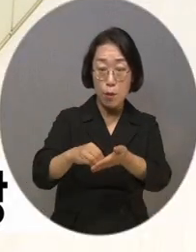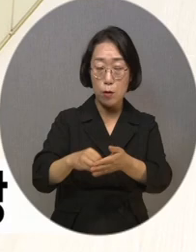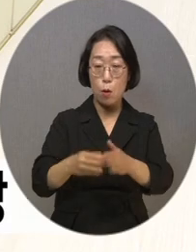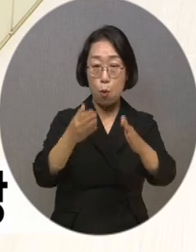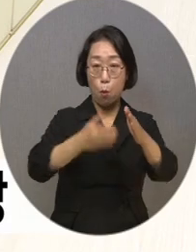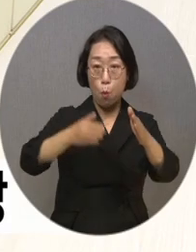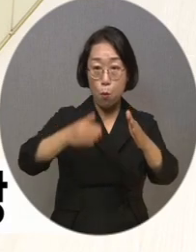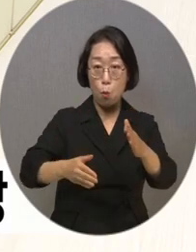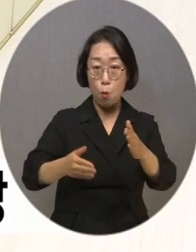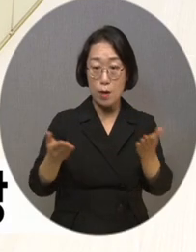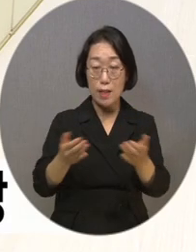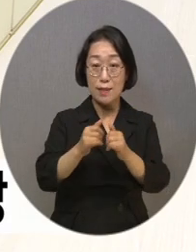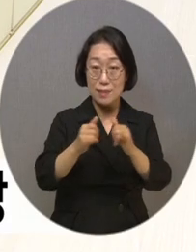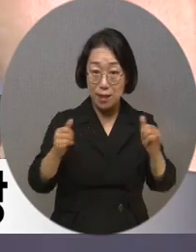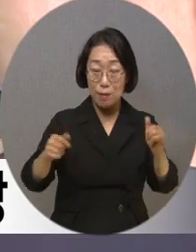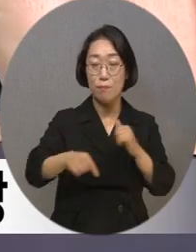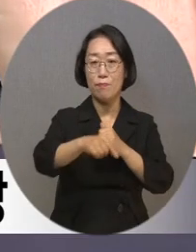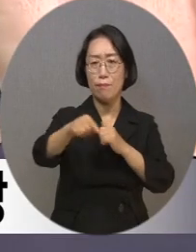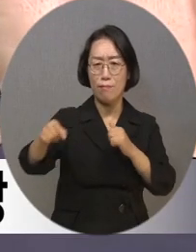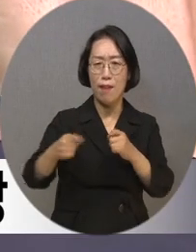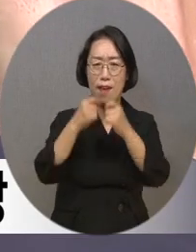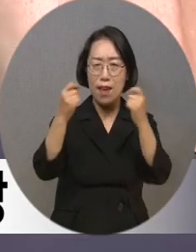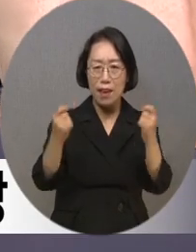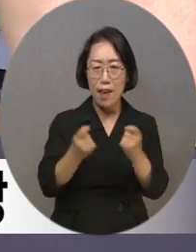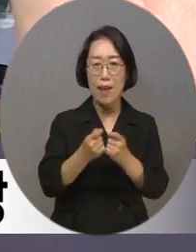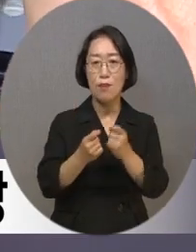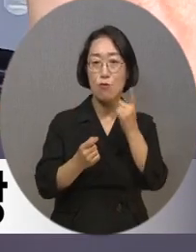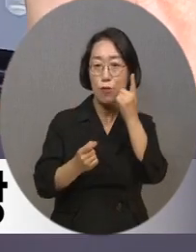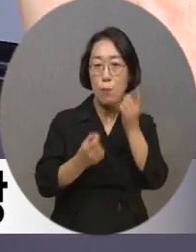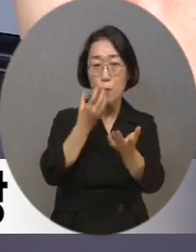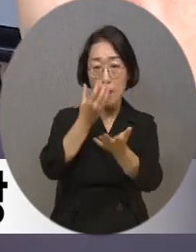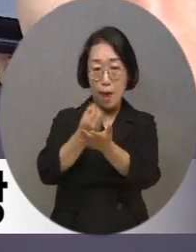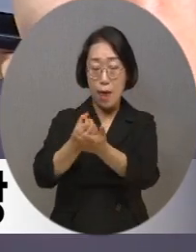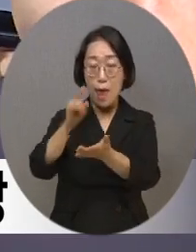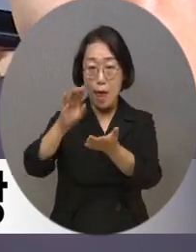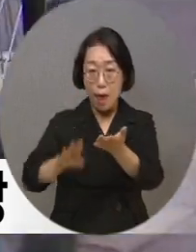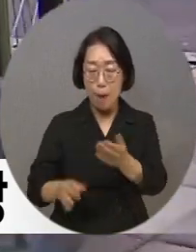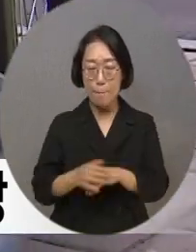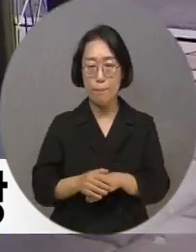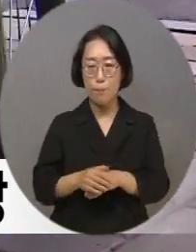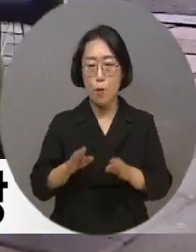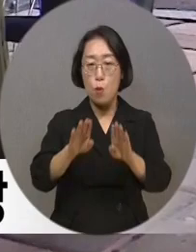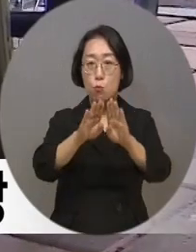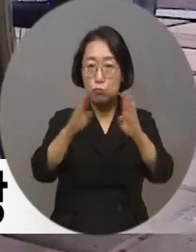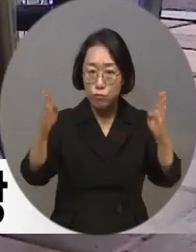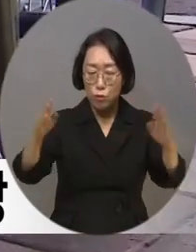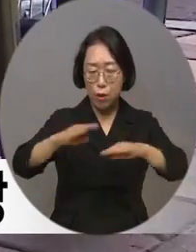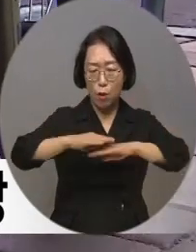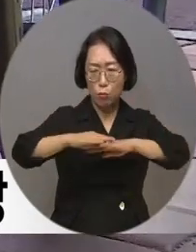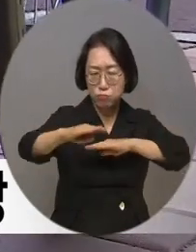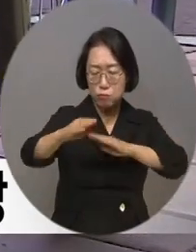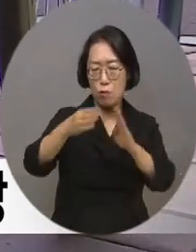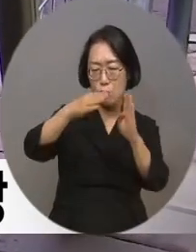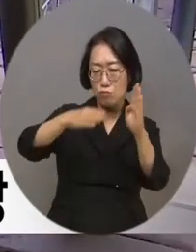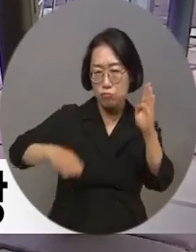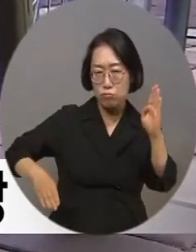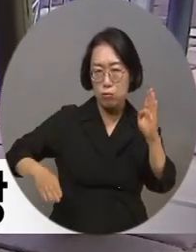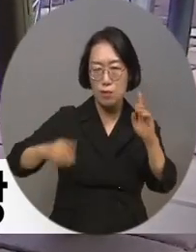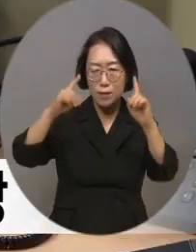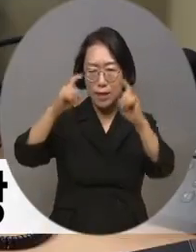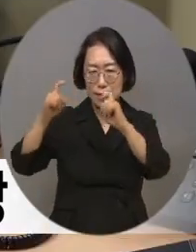공공기관 임직원은 개인 휴대폰에 전용 앱을 통해 건물 출입구나 경사로 등 편의시설의 사진을 수집하게